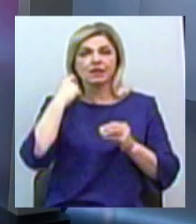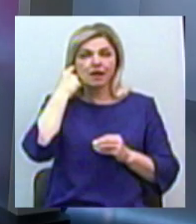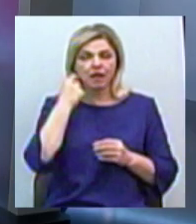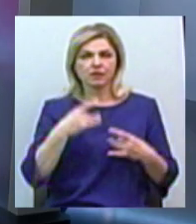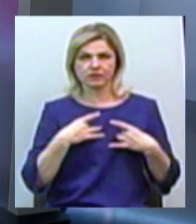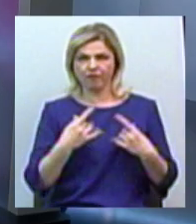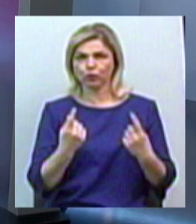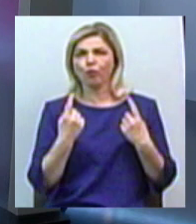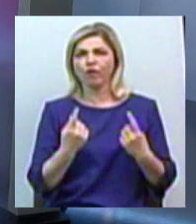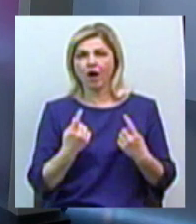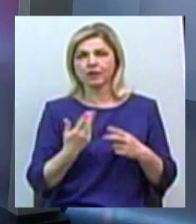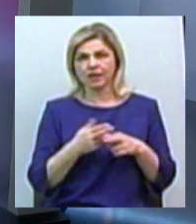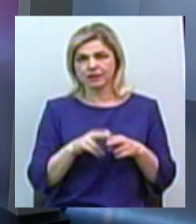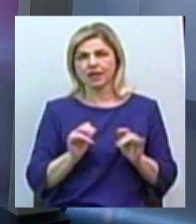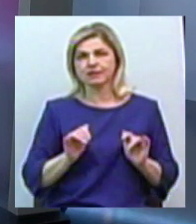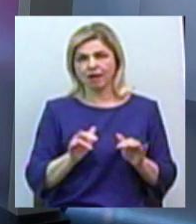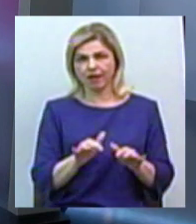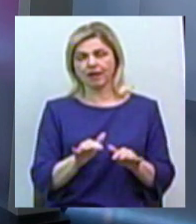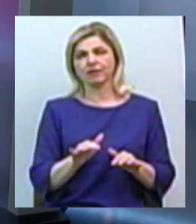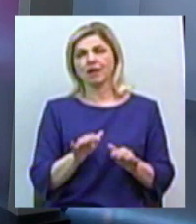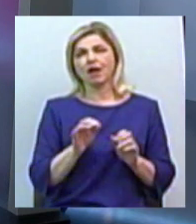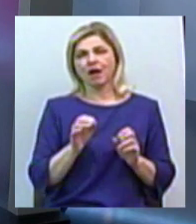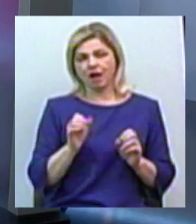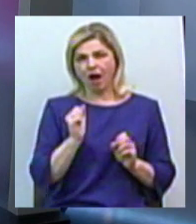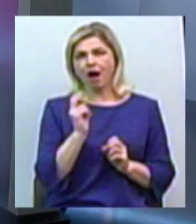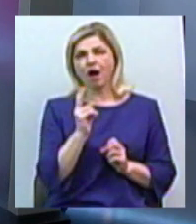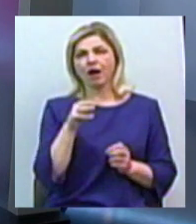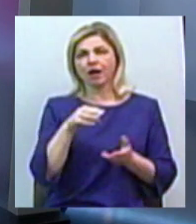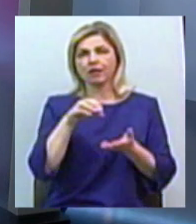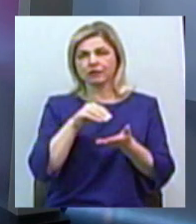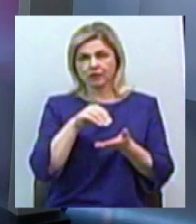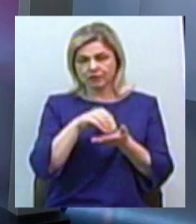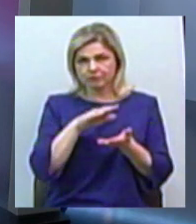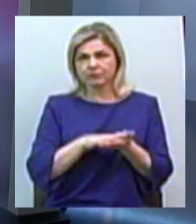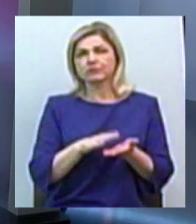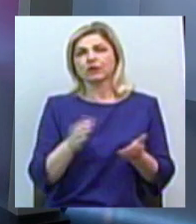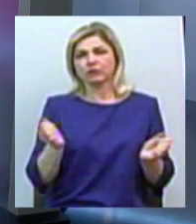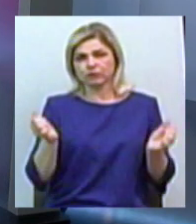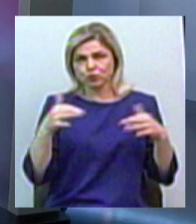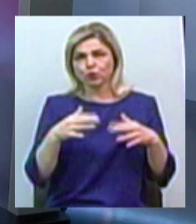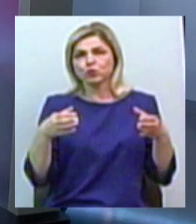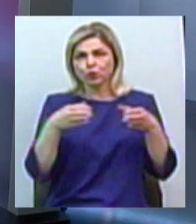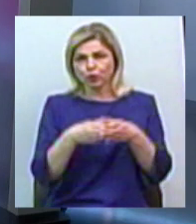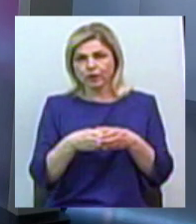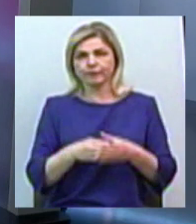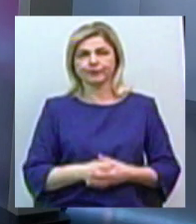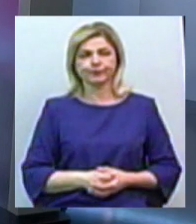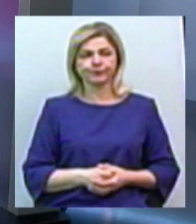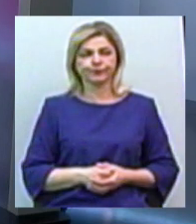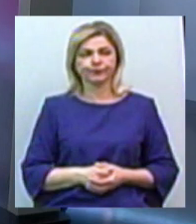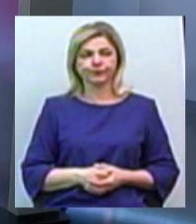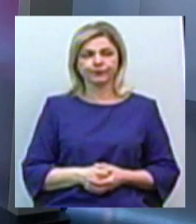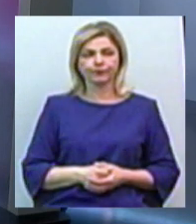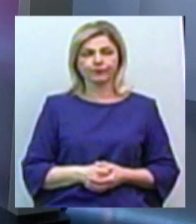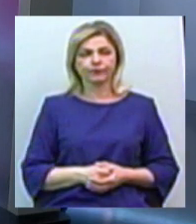відсвяткували оцей захід, акт злуки Західноукраїнської Народної Республіки і УНР.